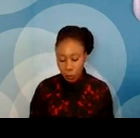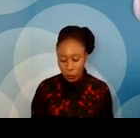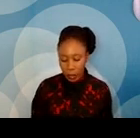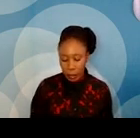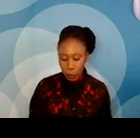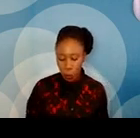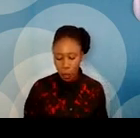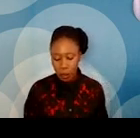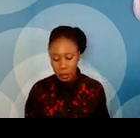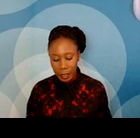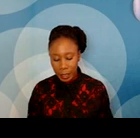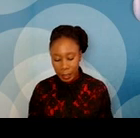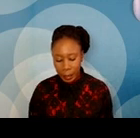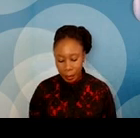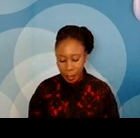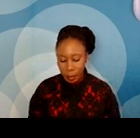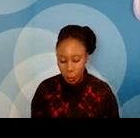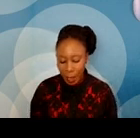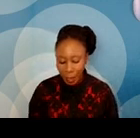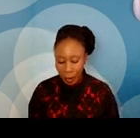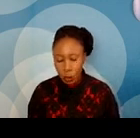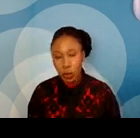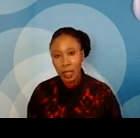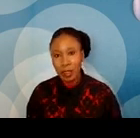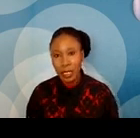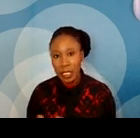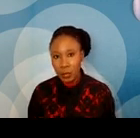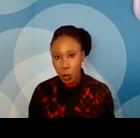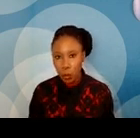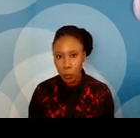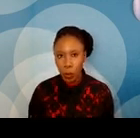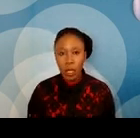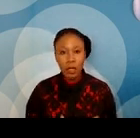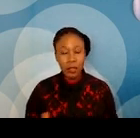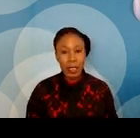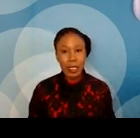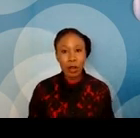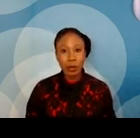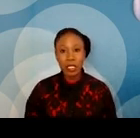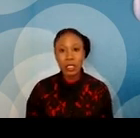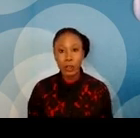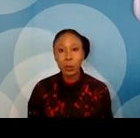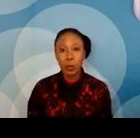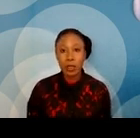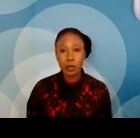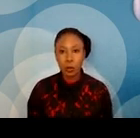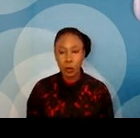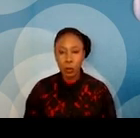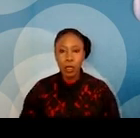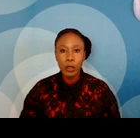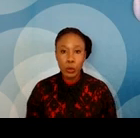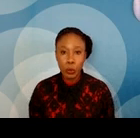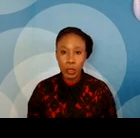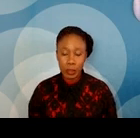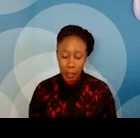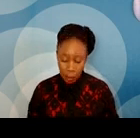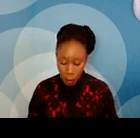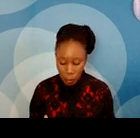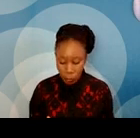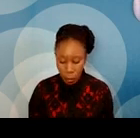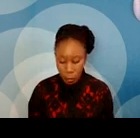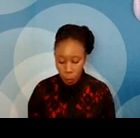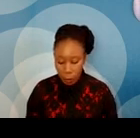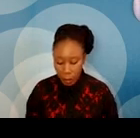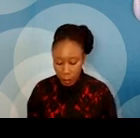Och sedan så fick då de här studenterna ge svar på vilken av dessa grupper som de trodde att